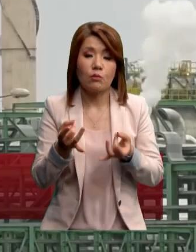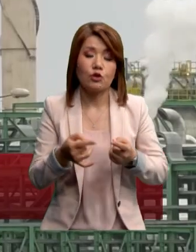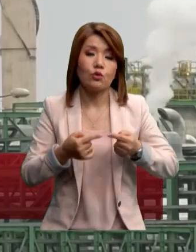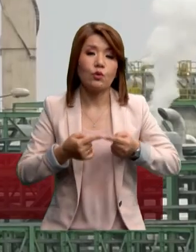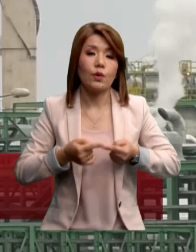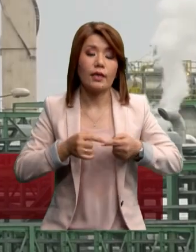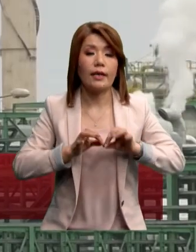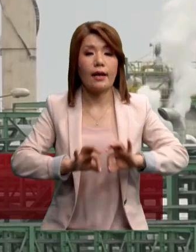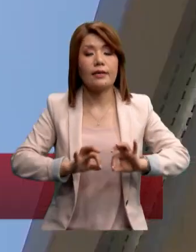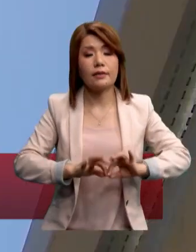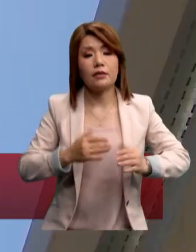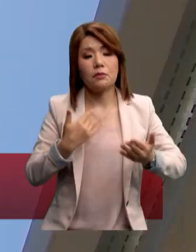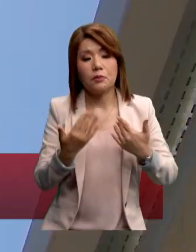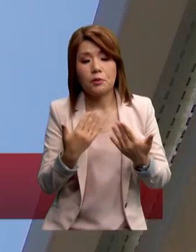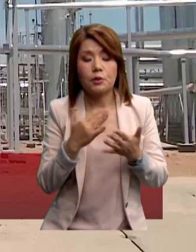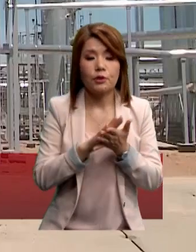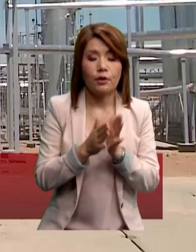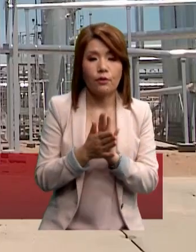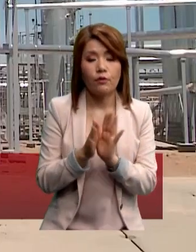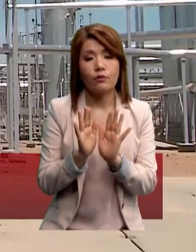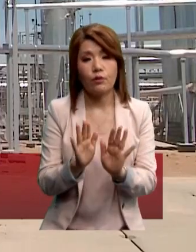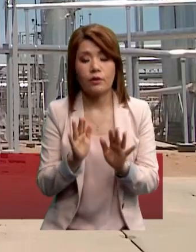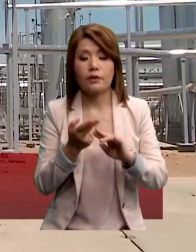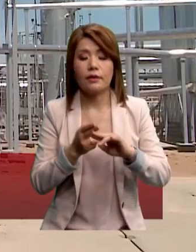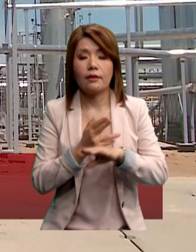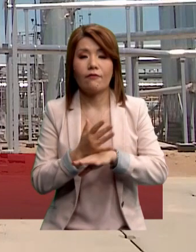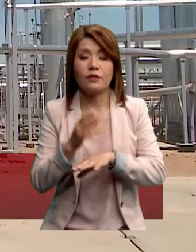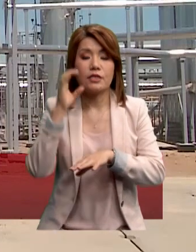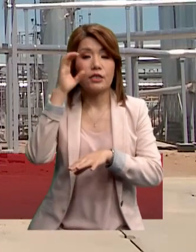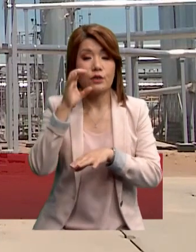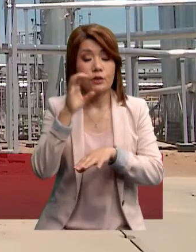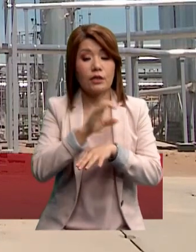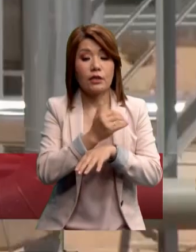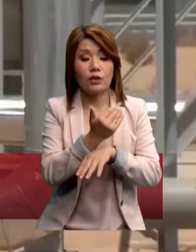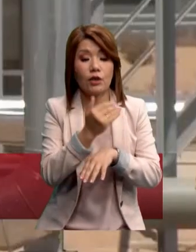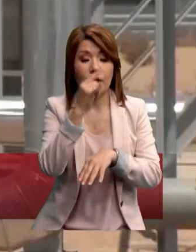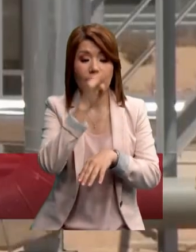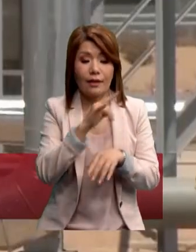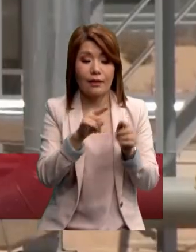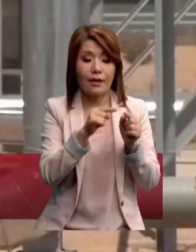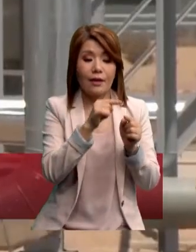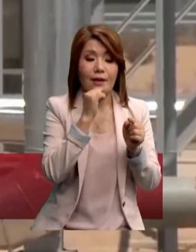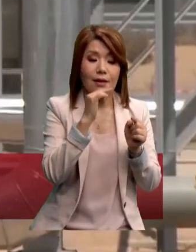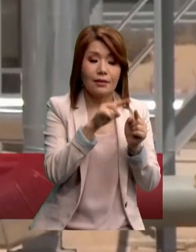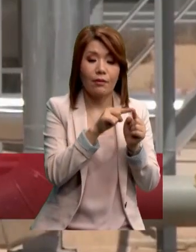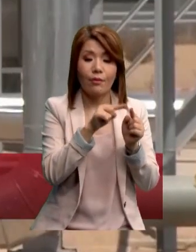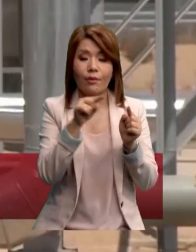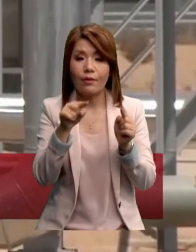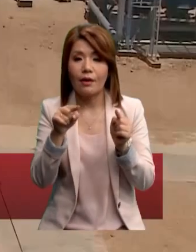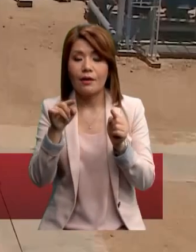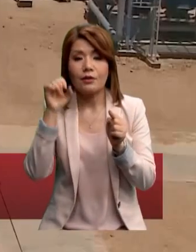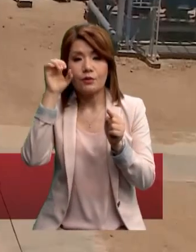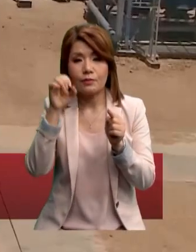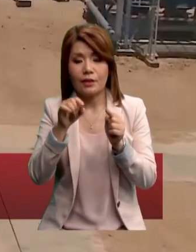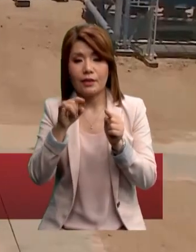уточнил, что ведутся переговоры о транзите российского газа в Узбекистан через территорию Казахстана. Напомним, идею о